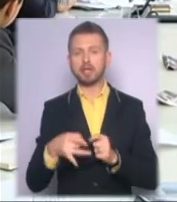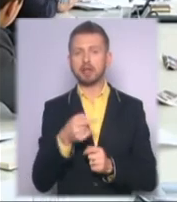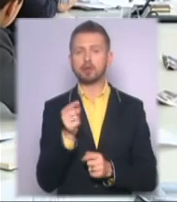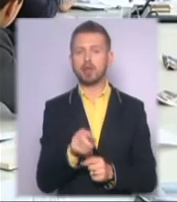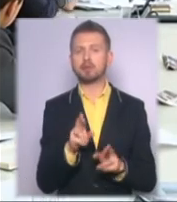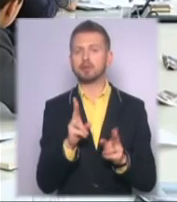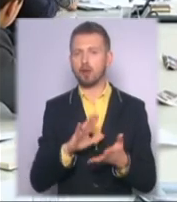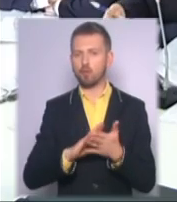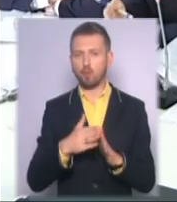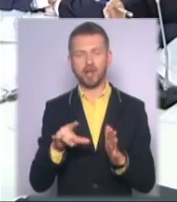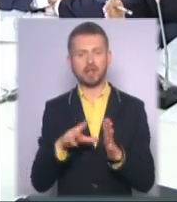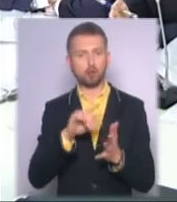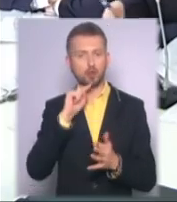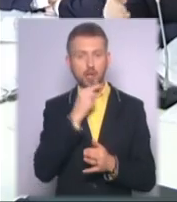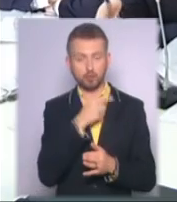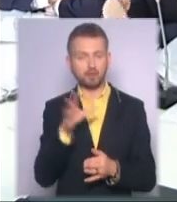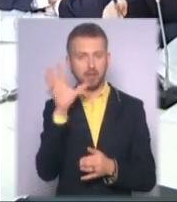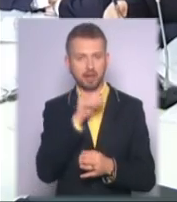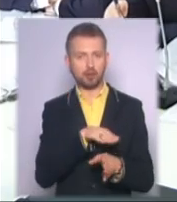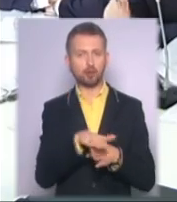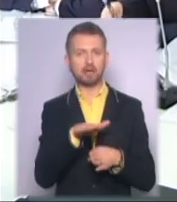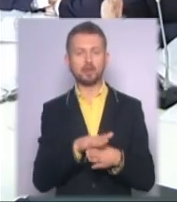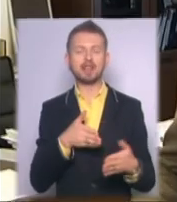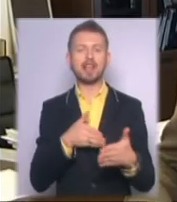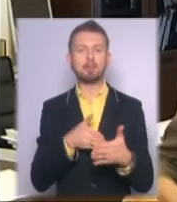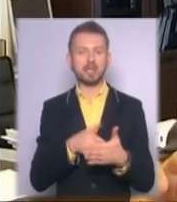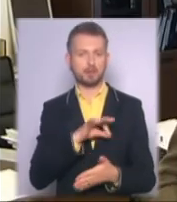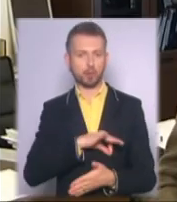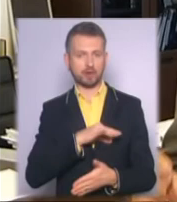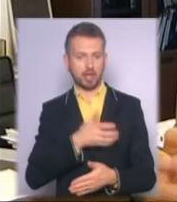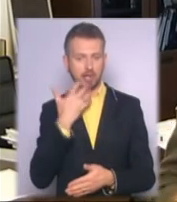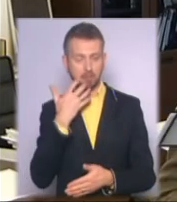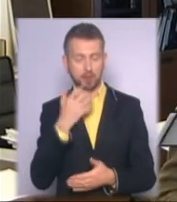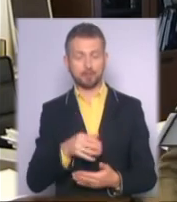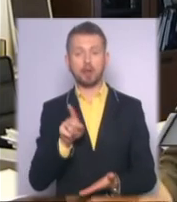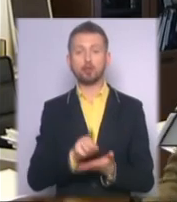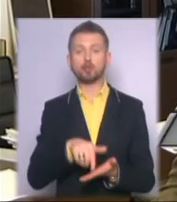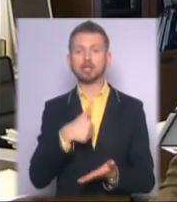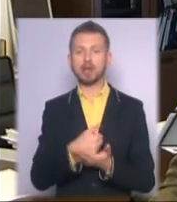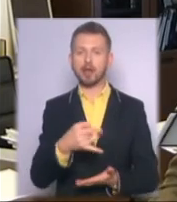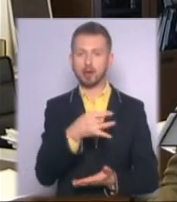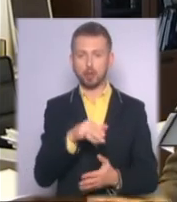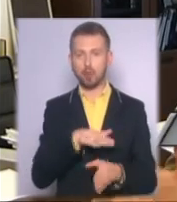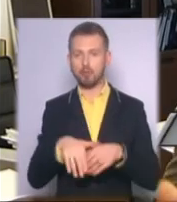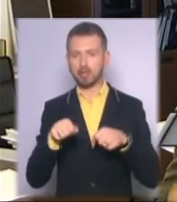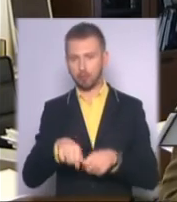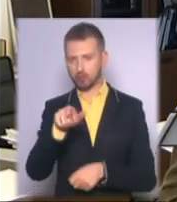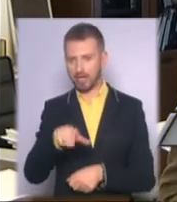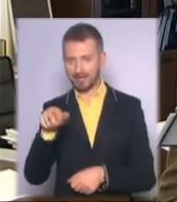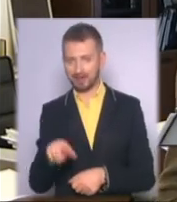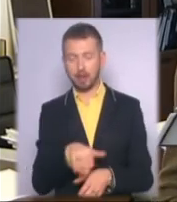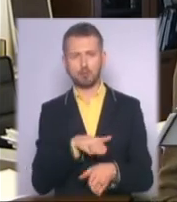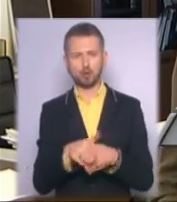умовах енергоощадності вдається дотримуватись лімітів використання тепла. І должен глава району і уповномочений міліція абсолютно